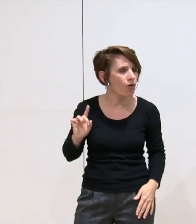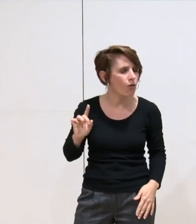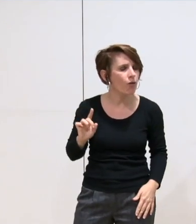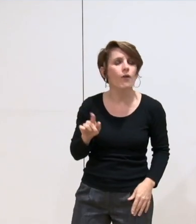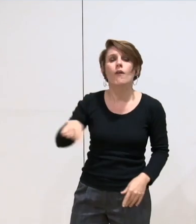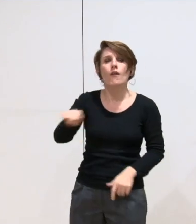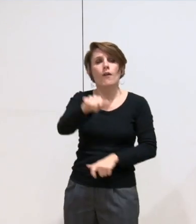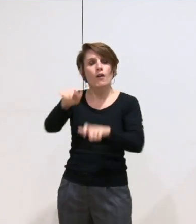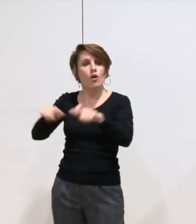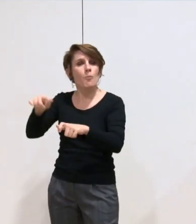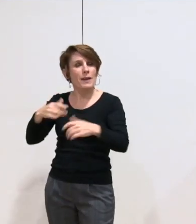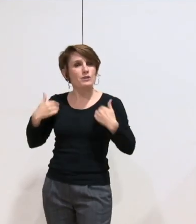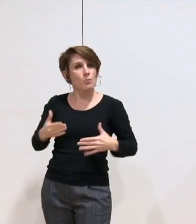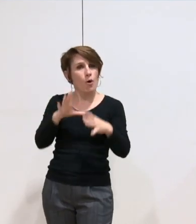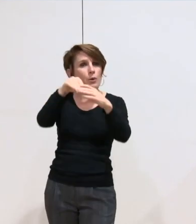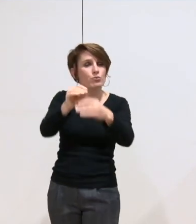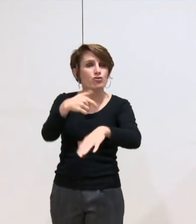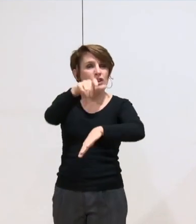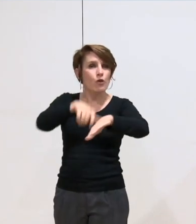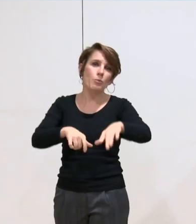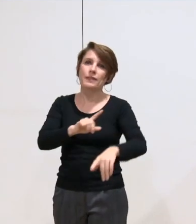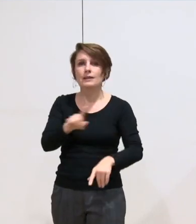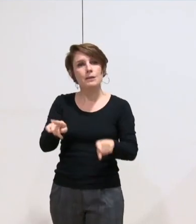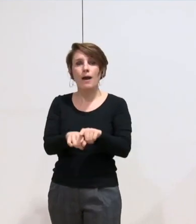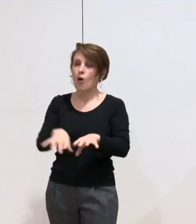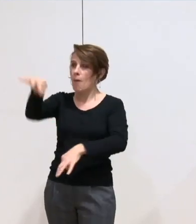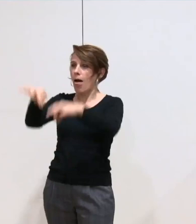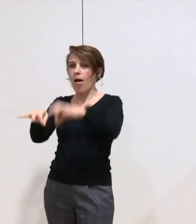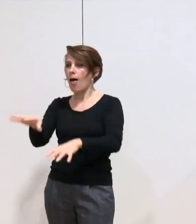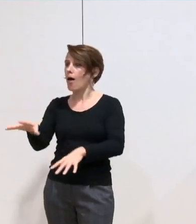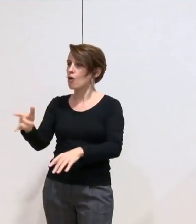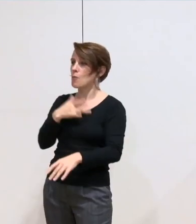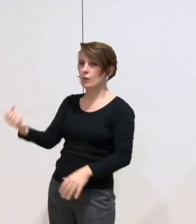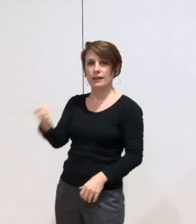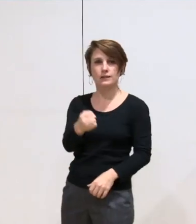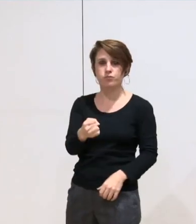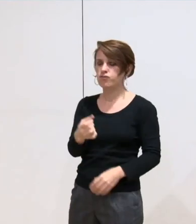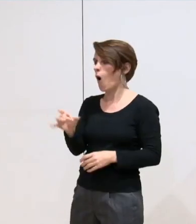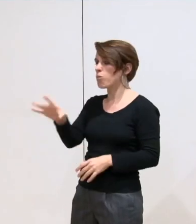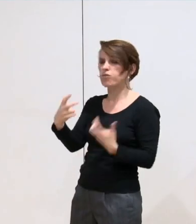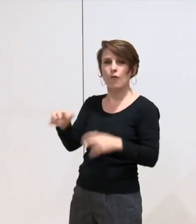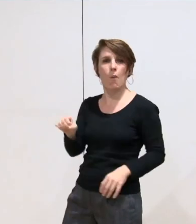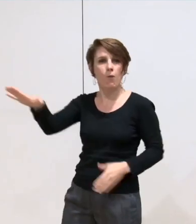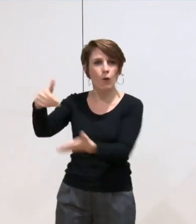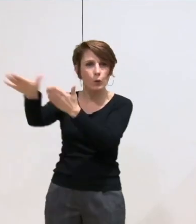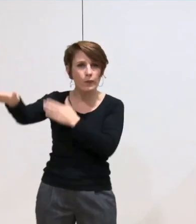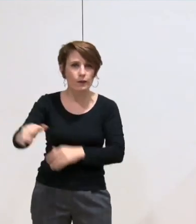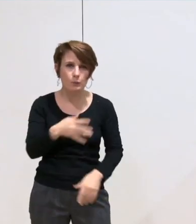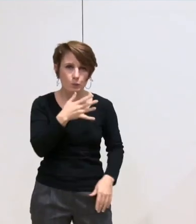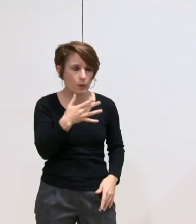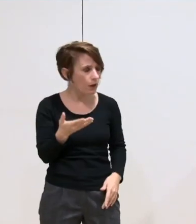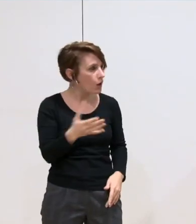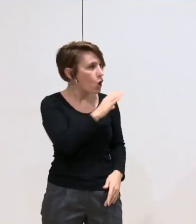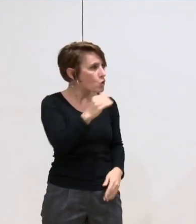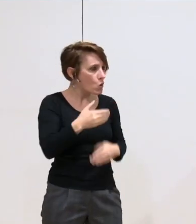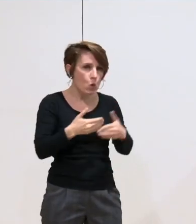sont pas des accessoires que vous pouvez utiliser et jeter à votre guise. Votre co-construction dans son ensemble a trouvé son terme. Les Grenoblois